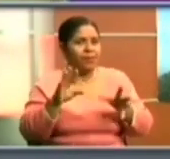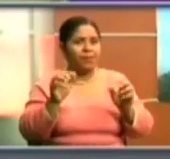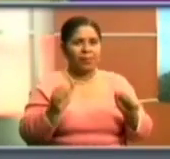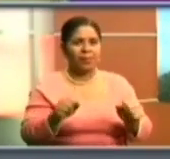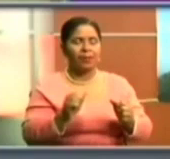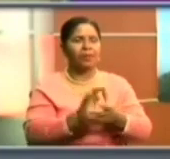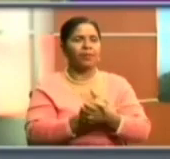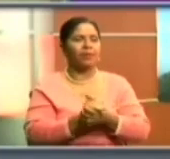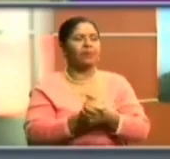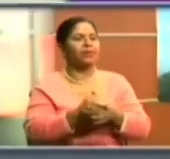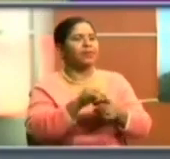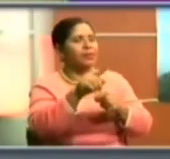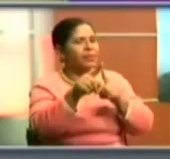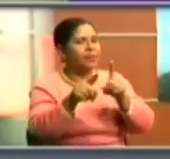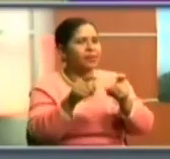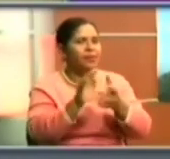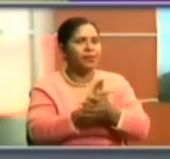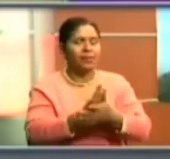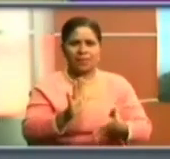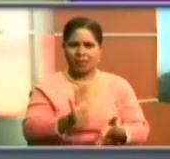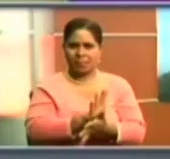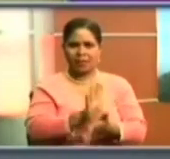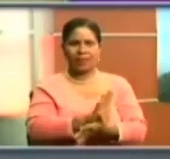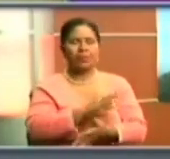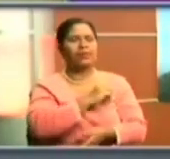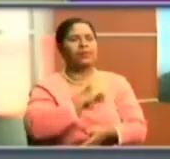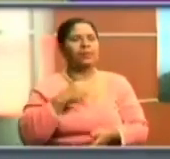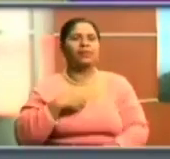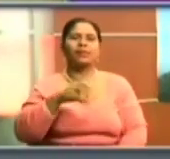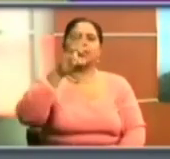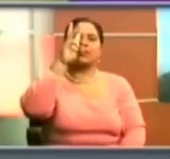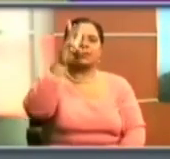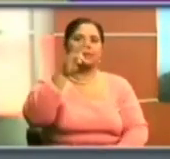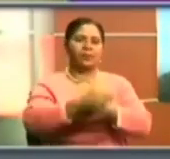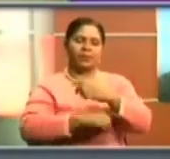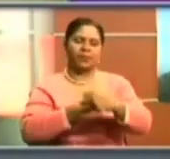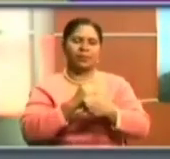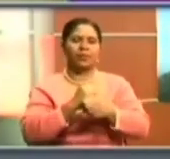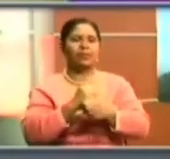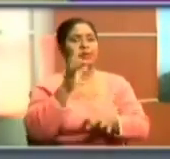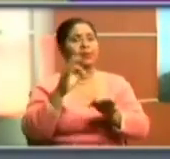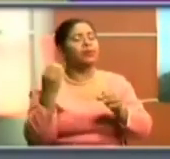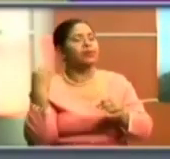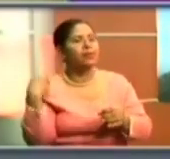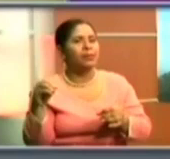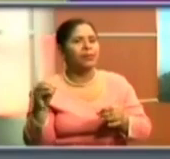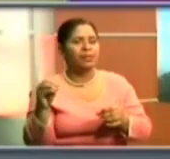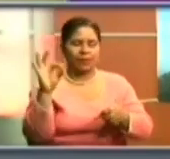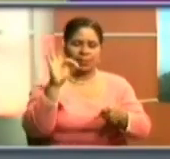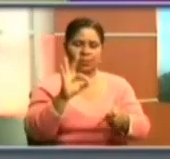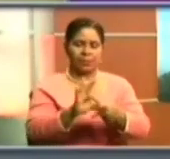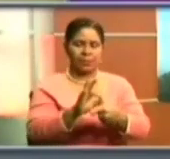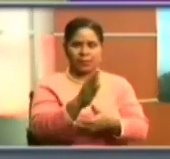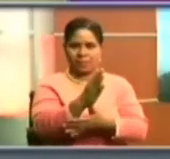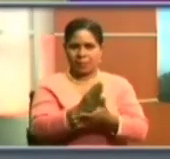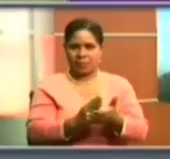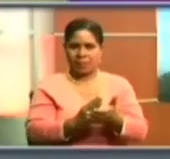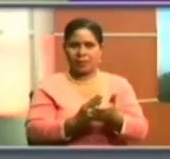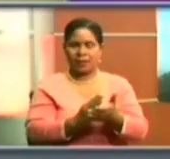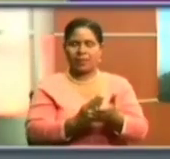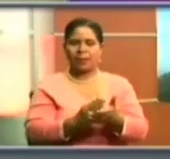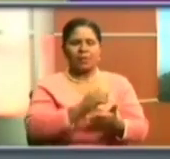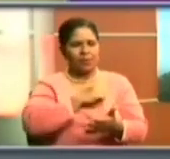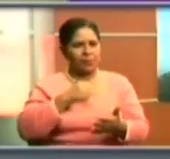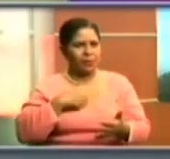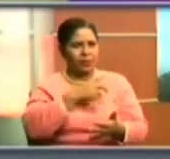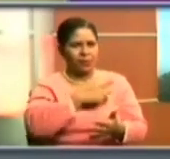2016, il a fini en janvier 2022. Mandat sénateur, c'est 6 ans. Le gain élection pour 2 tiers ou 3 tiers, il y a qu'on